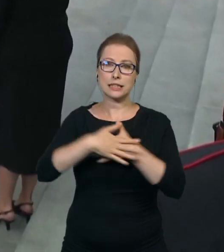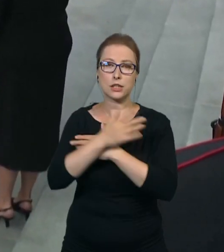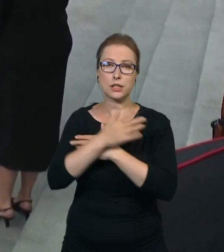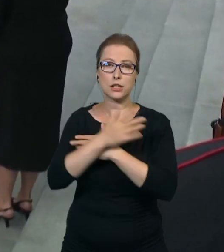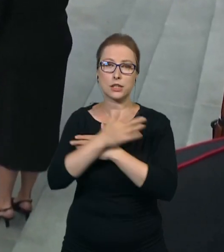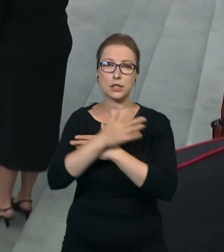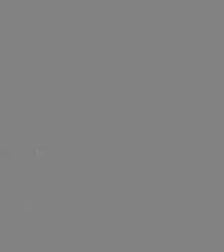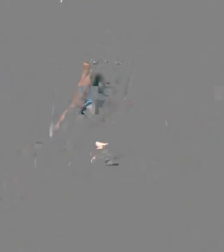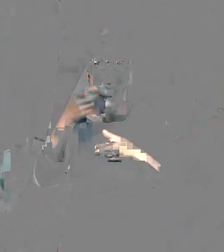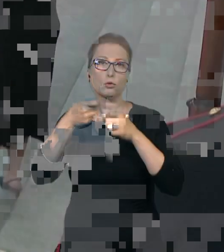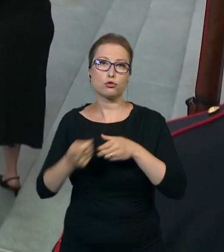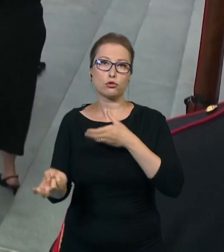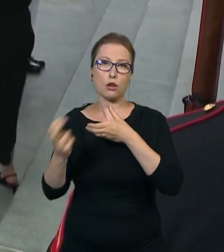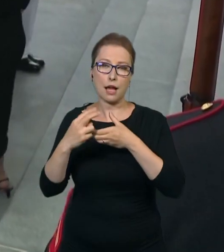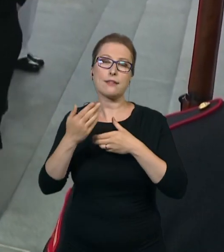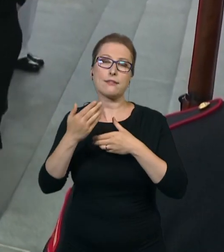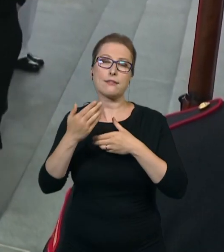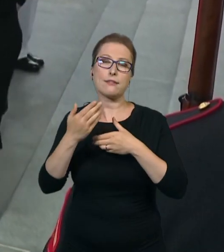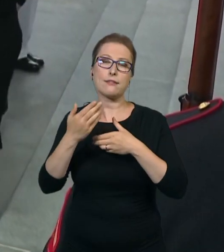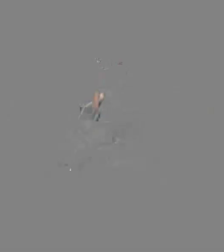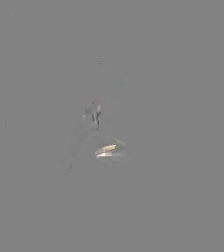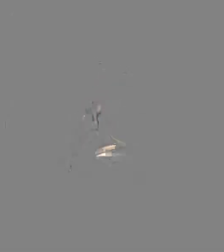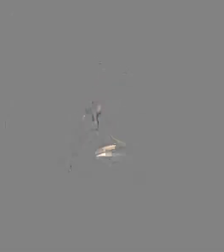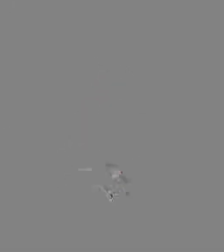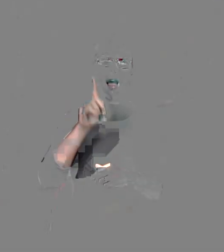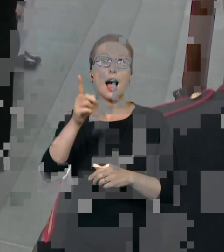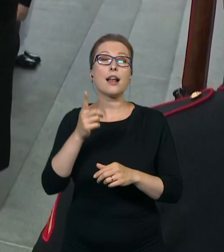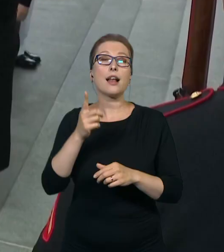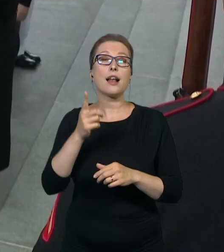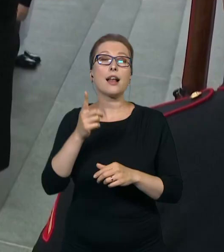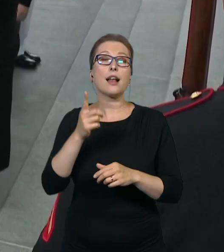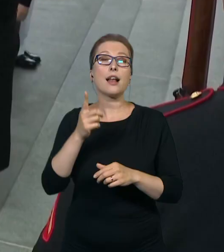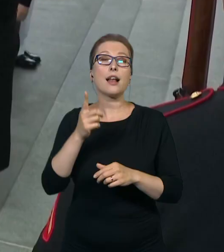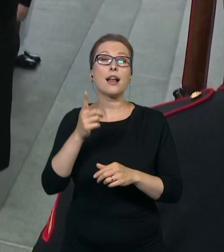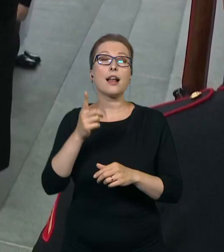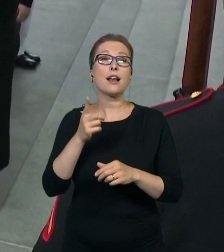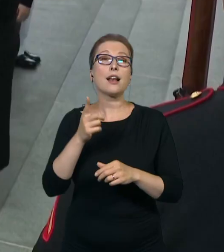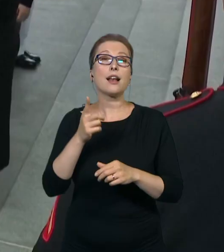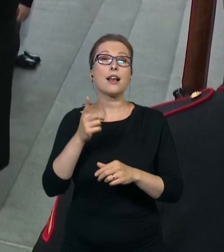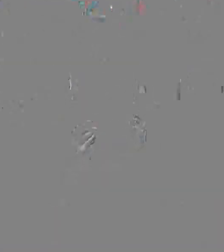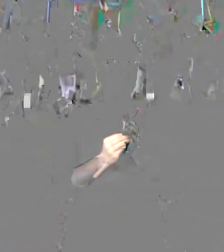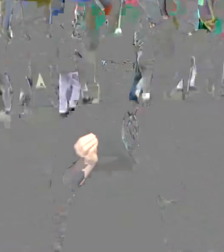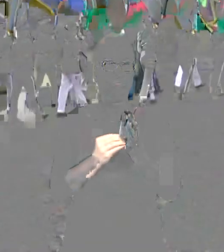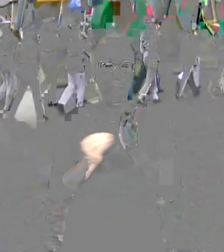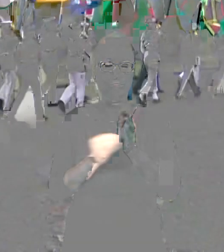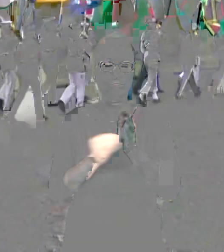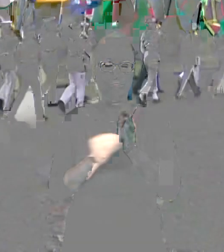ke členství za nez vstoupí neskončí